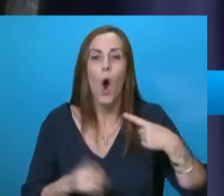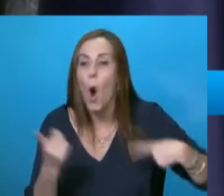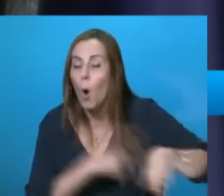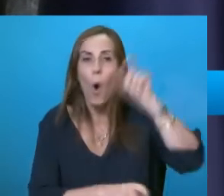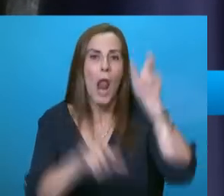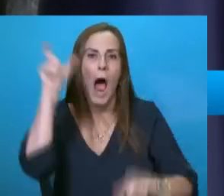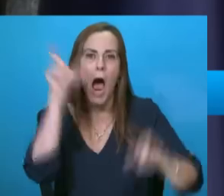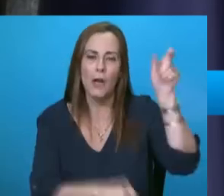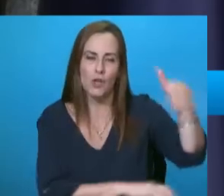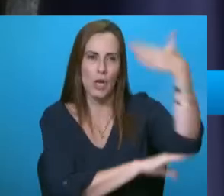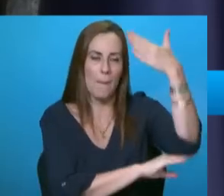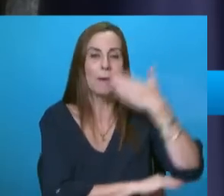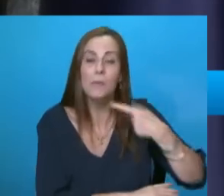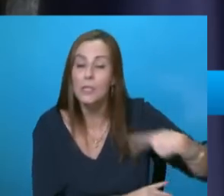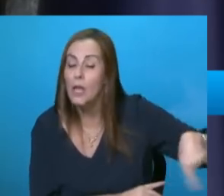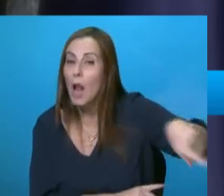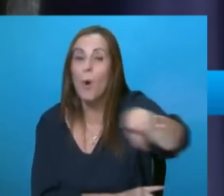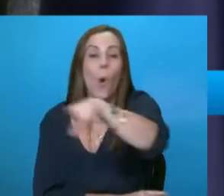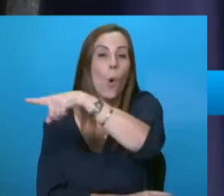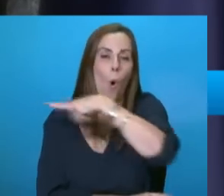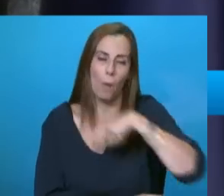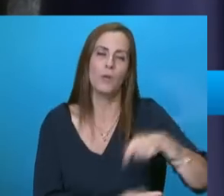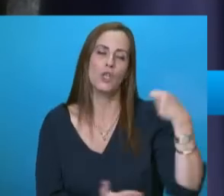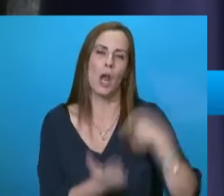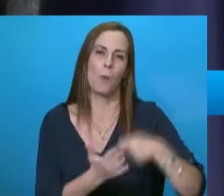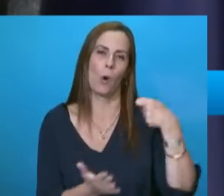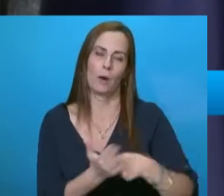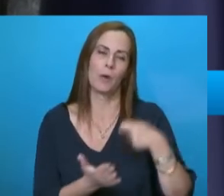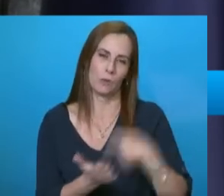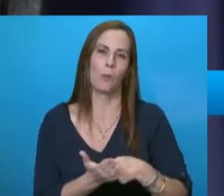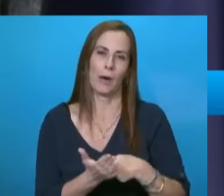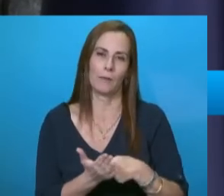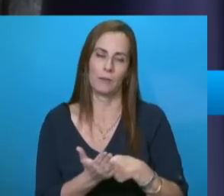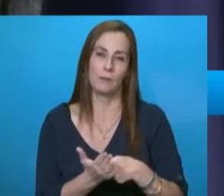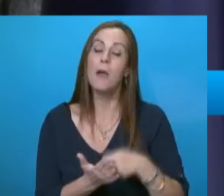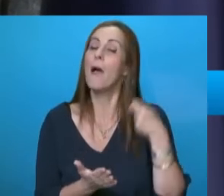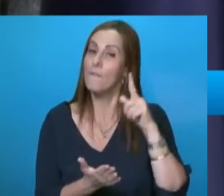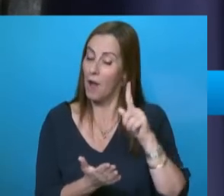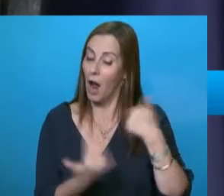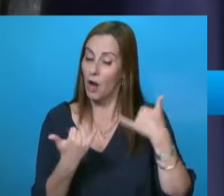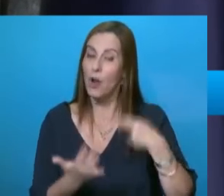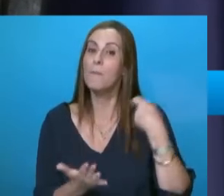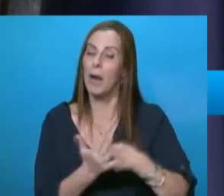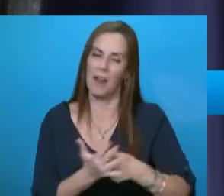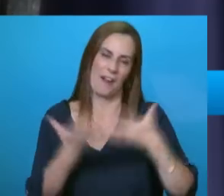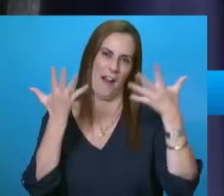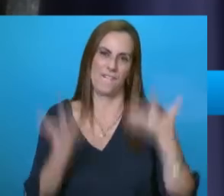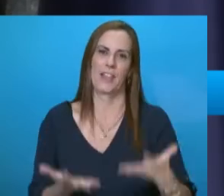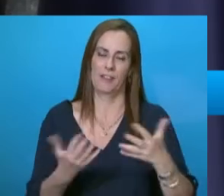ישראל הם אלו שישלמו את המחיר הגדול